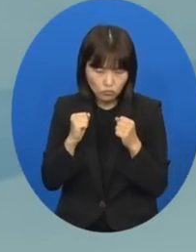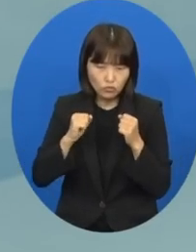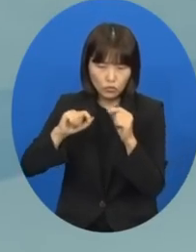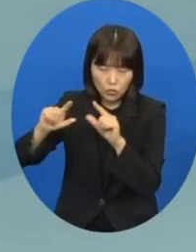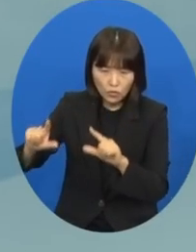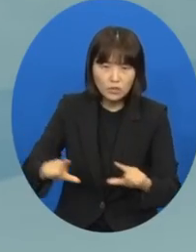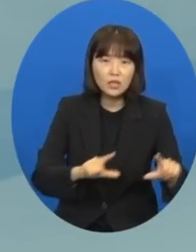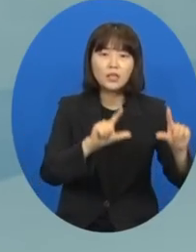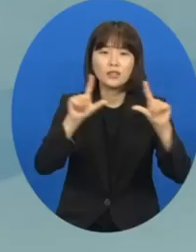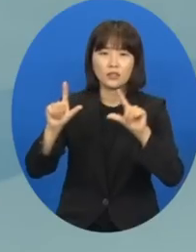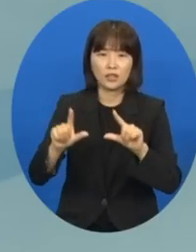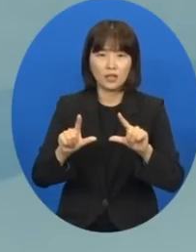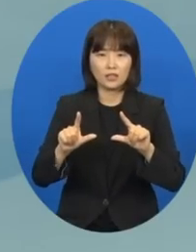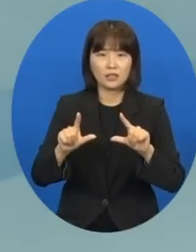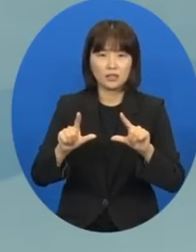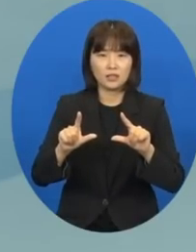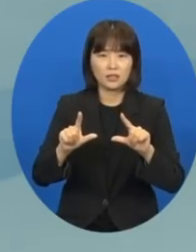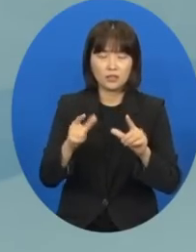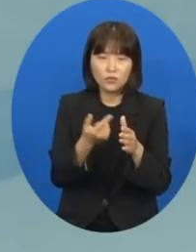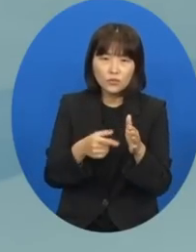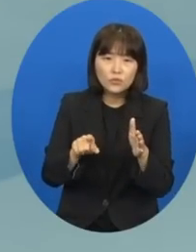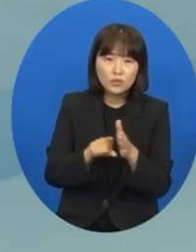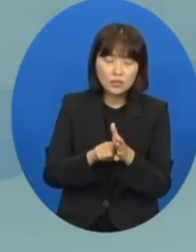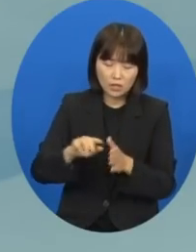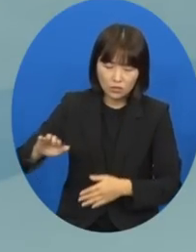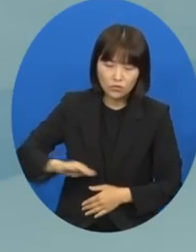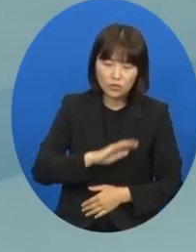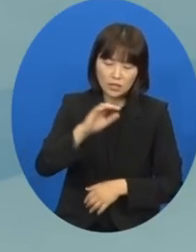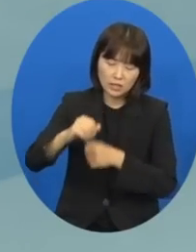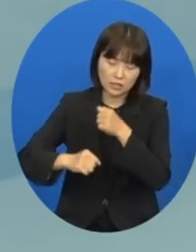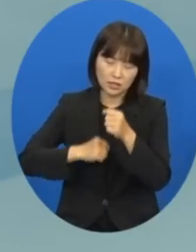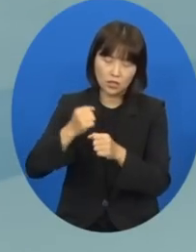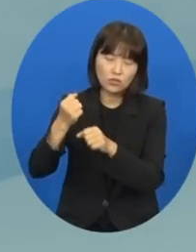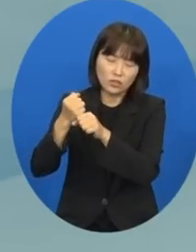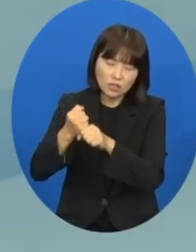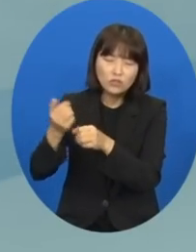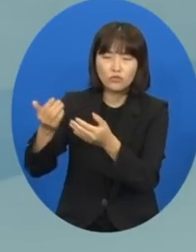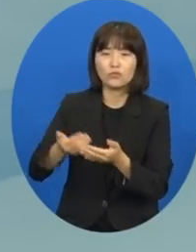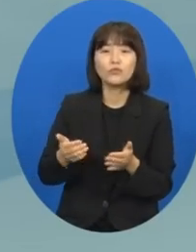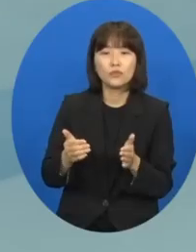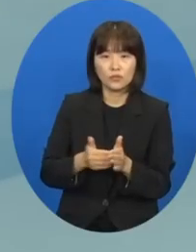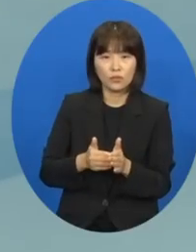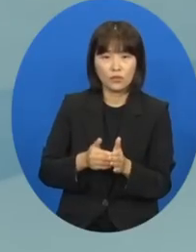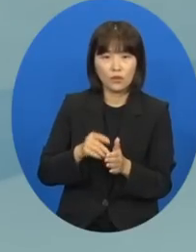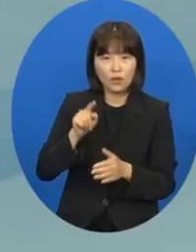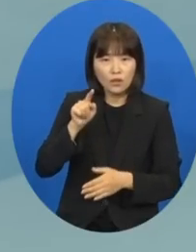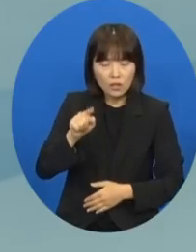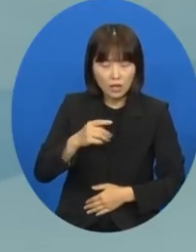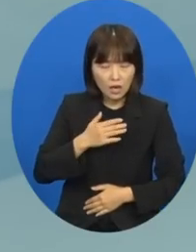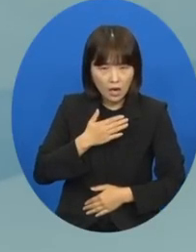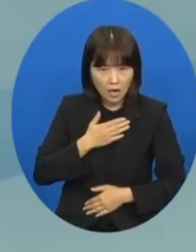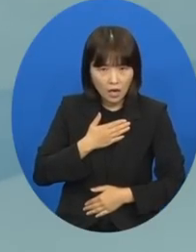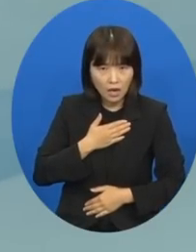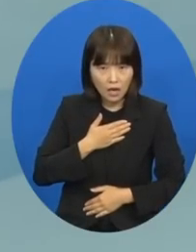사랑하기로 하는 그렇게 하기 위해서 우리에게 자유의지를 주셨습니다. 근데 그걸 알려면 하지 말라라고 하는 것이 있을